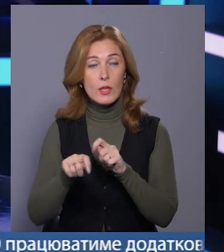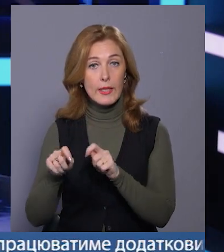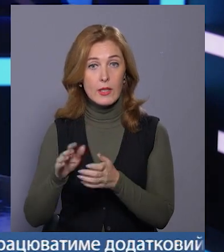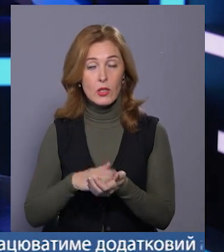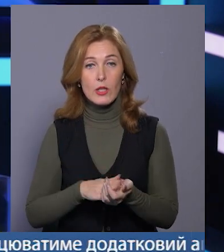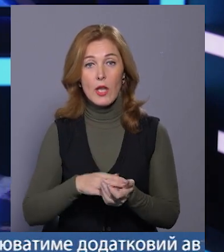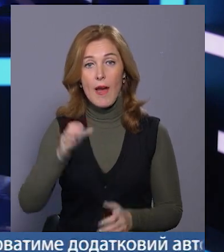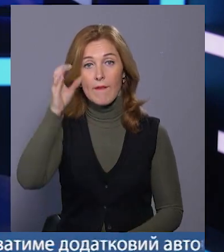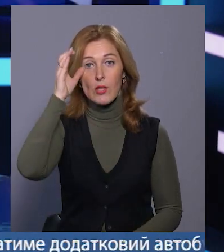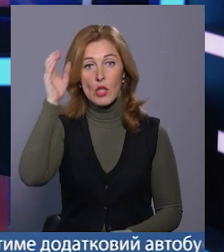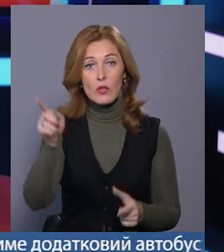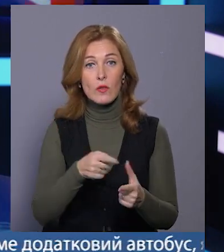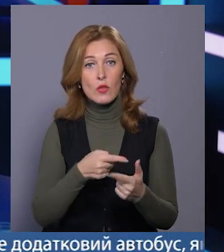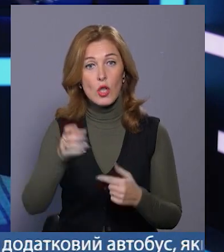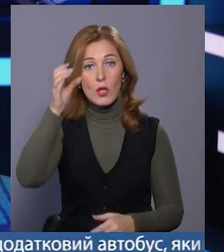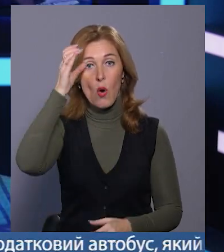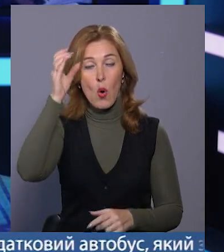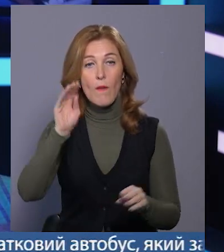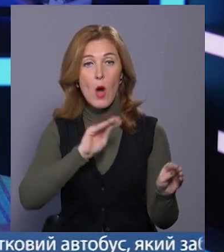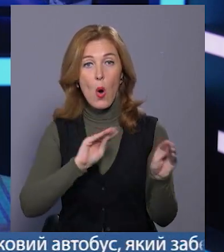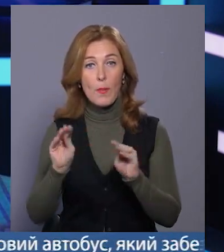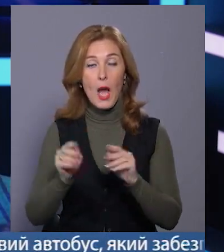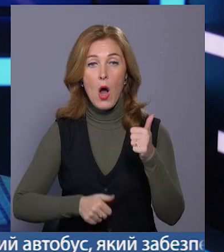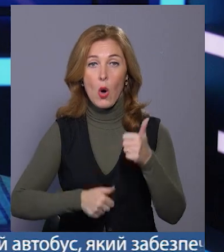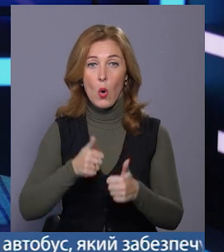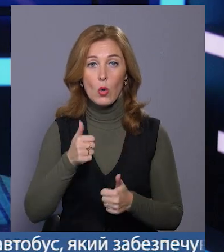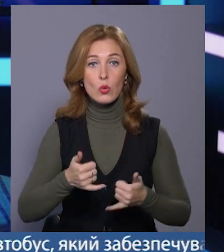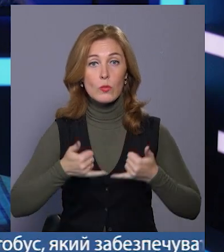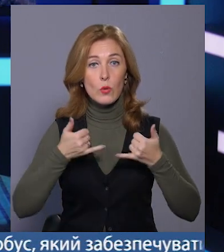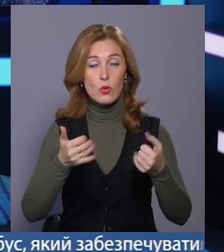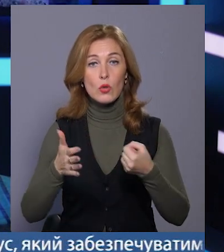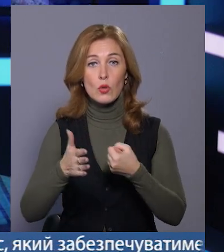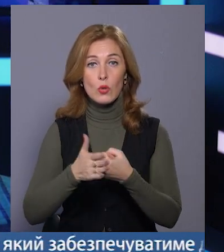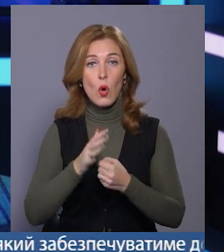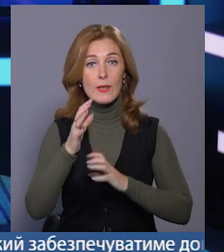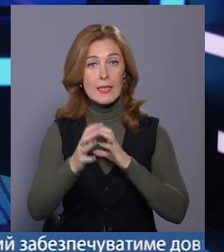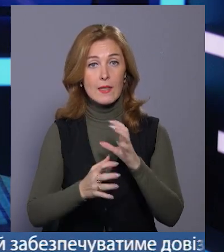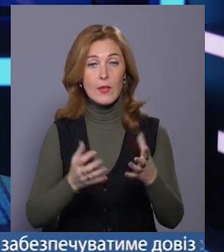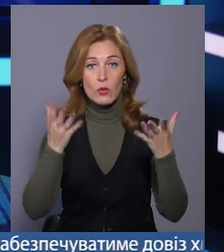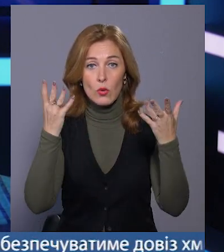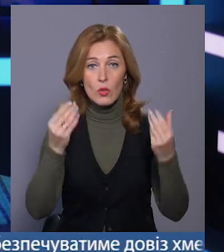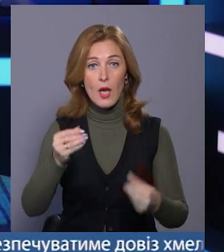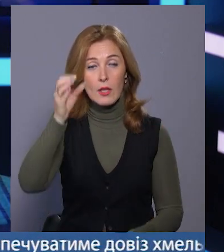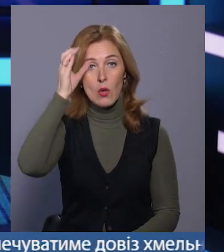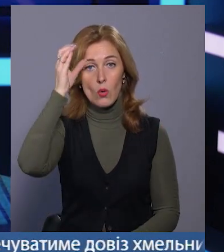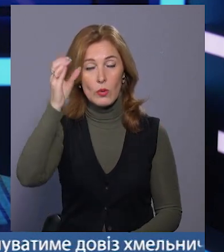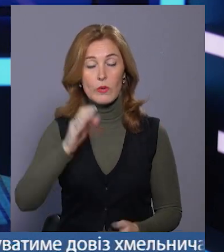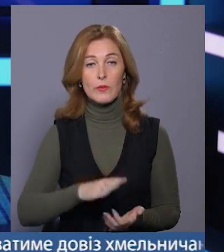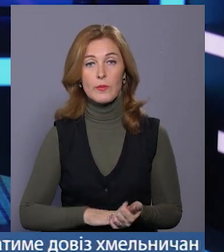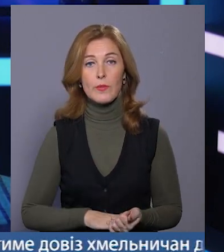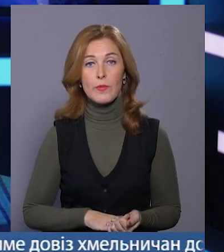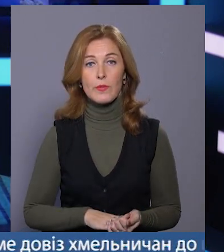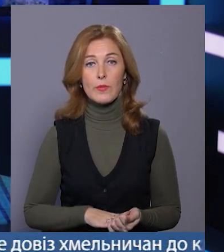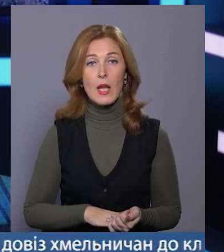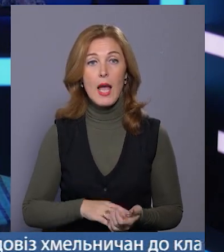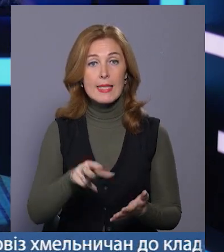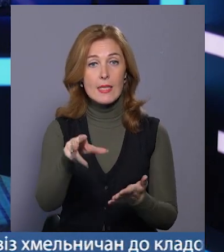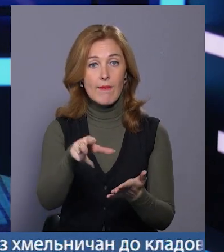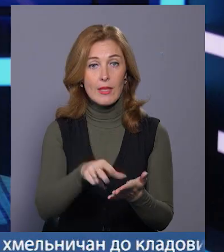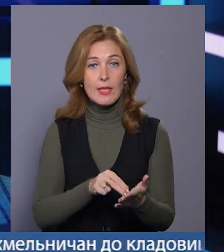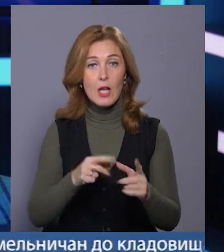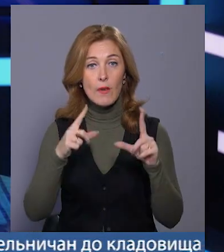час роботи чи наукове обладнання. Конкурс приурочений до Всесвітнього дня науки в ім'я миру та розвитку.